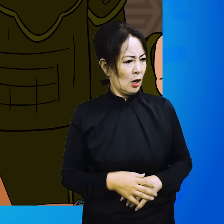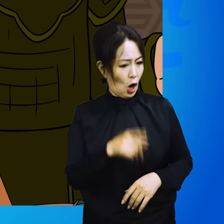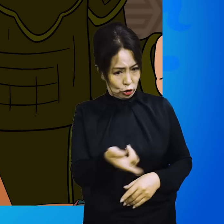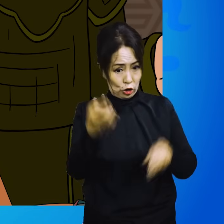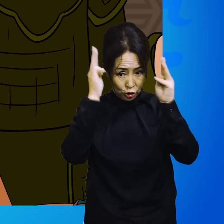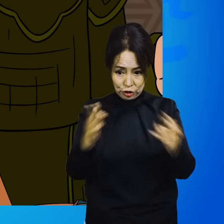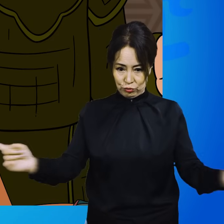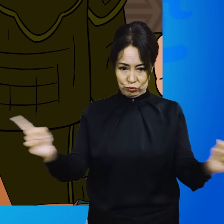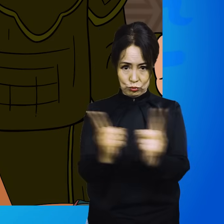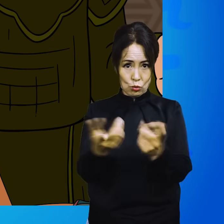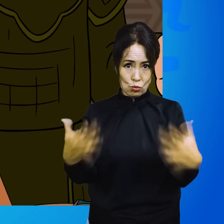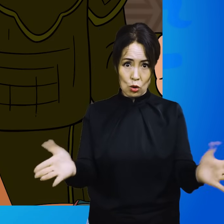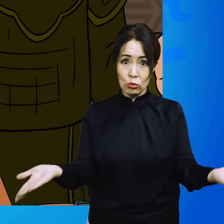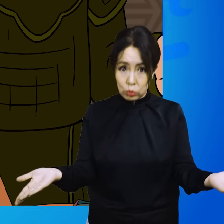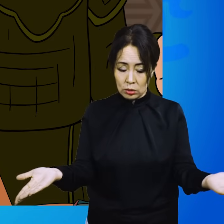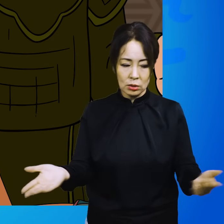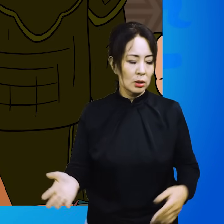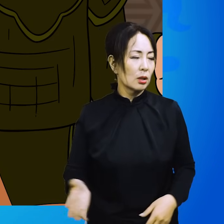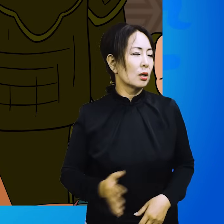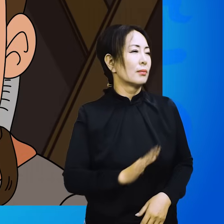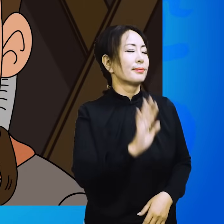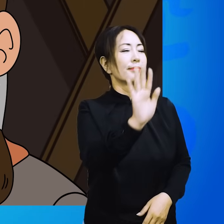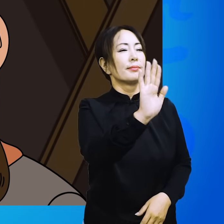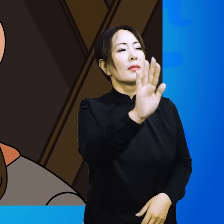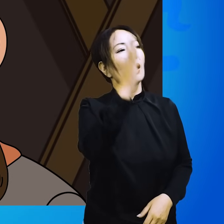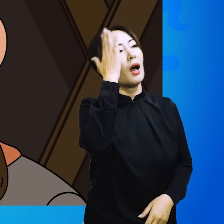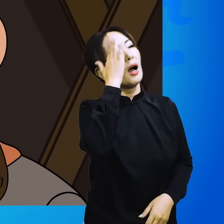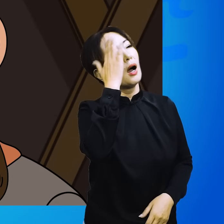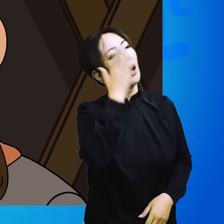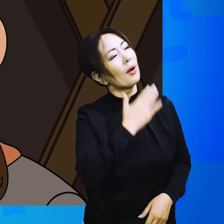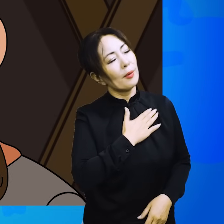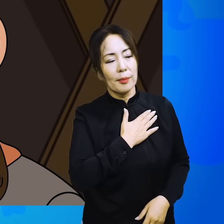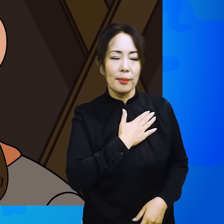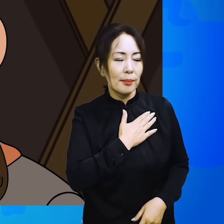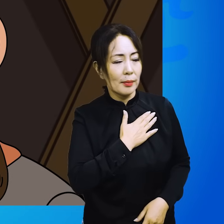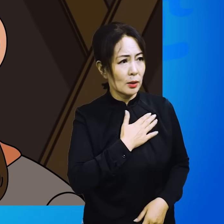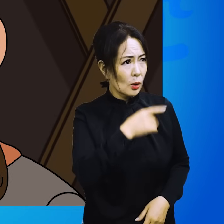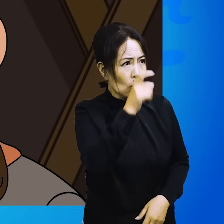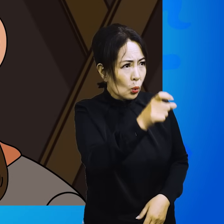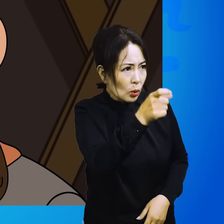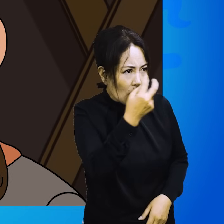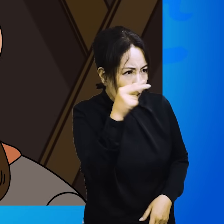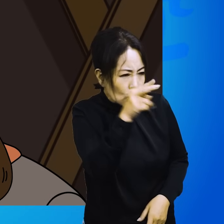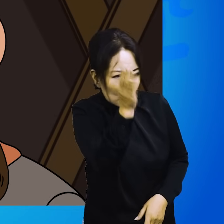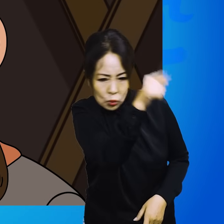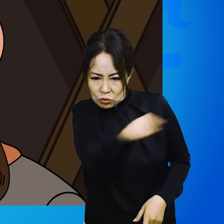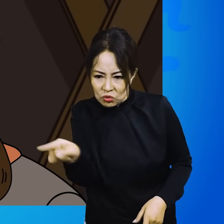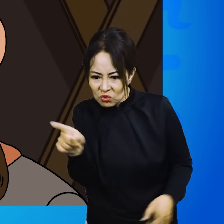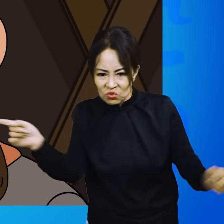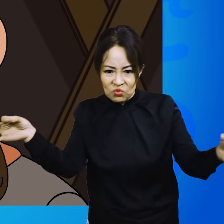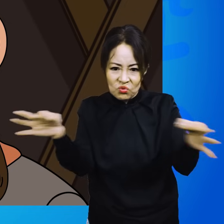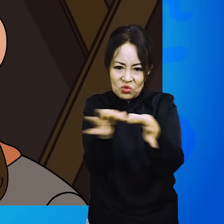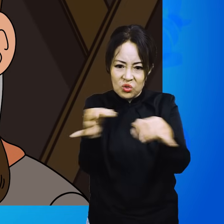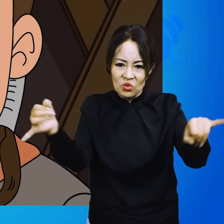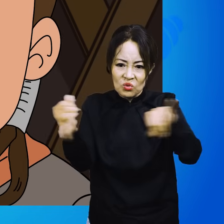Хэрэг явдал ингэж шийдэгдэг шив. Гэ тэгээд аа мэндэ. Хүнийг шууд хайрал дурал